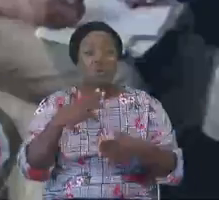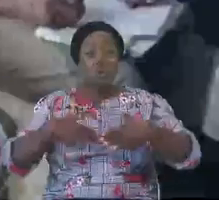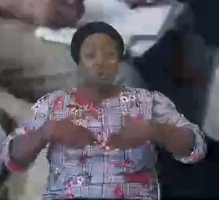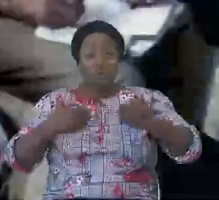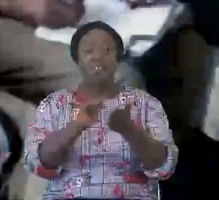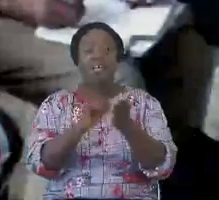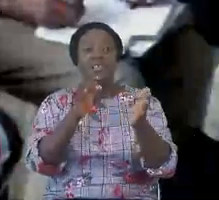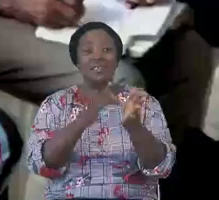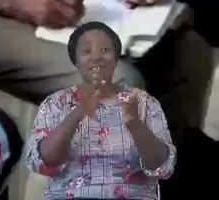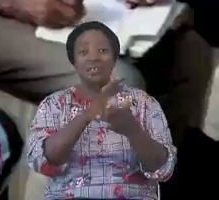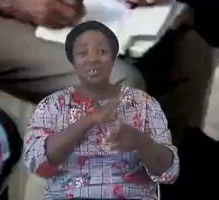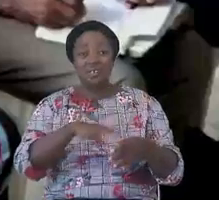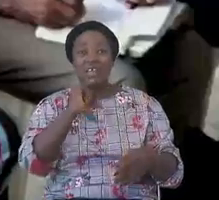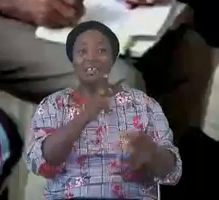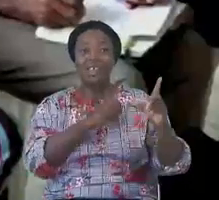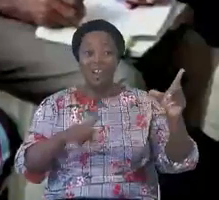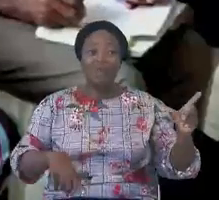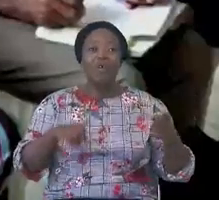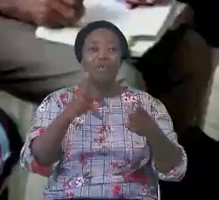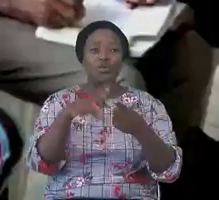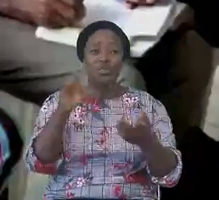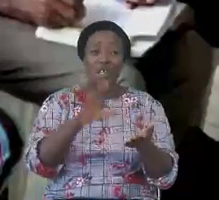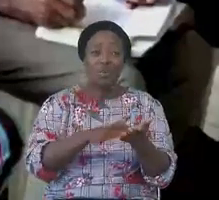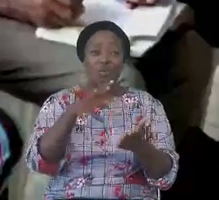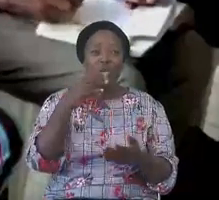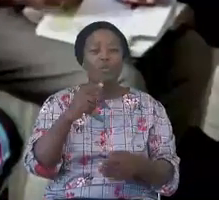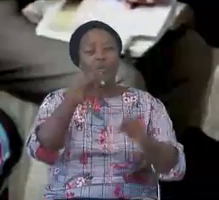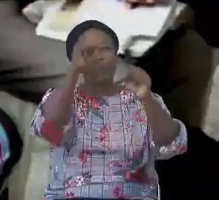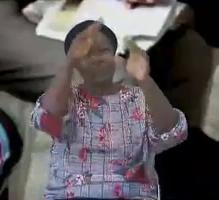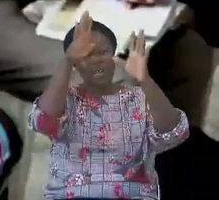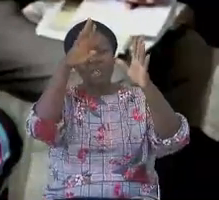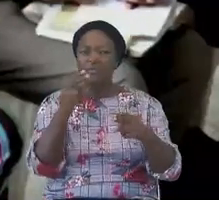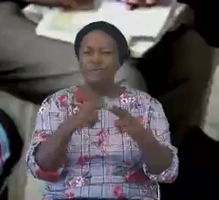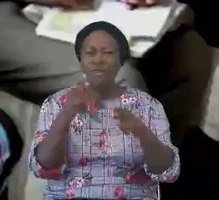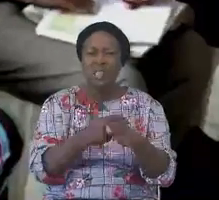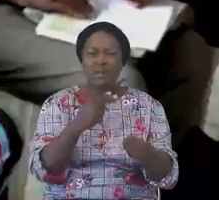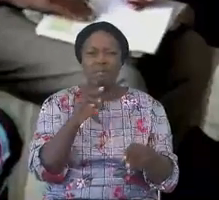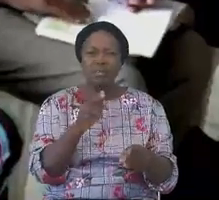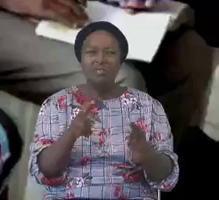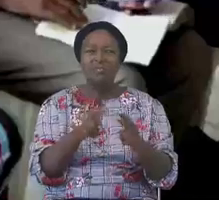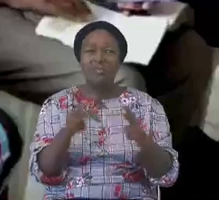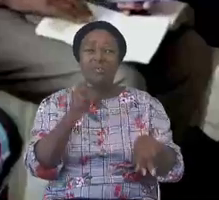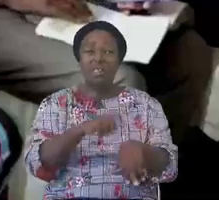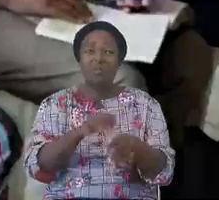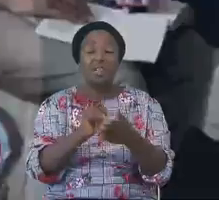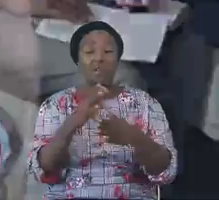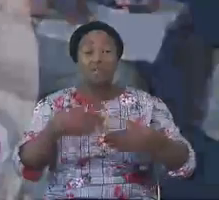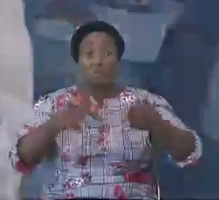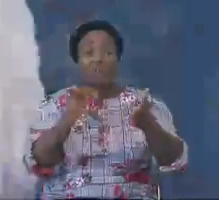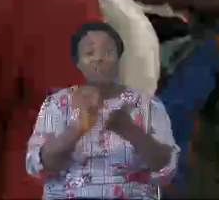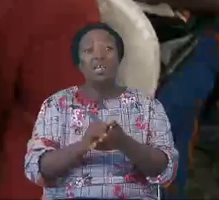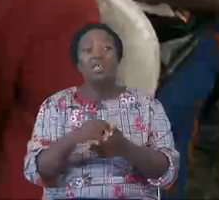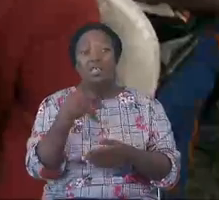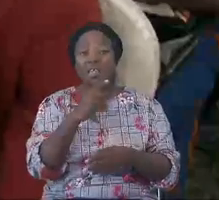langue confesse que Jésus-Christ est Seigneur à la gloire de Dieu